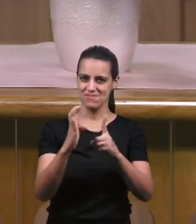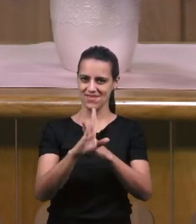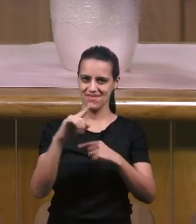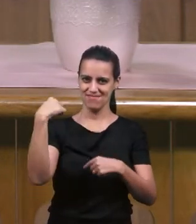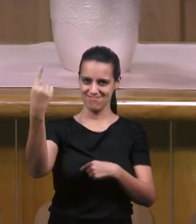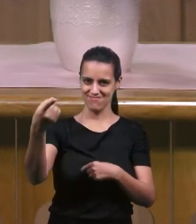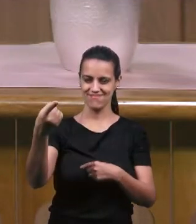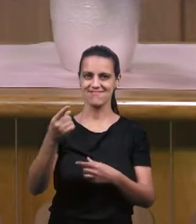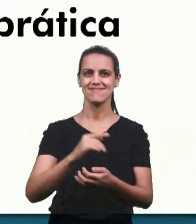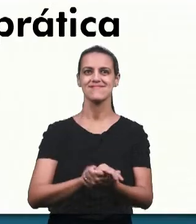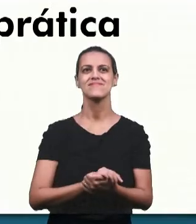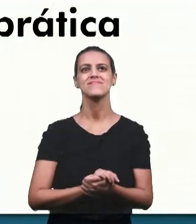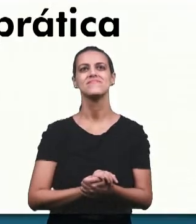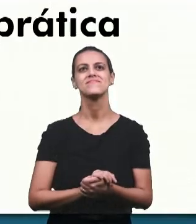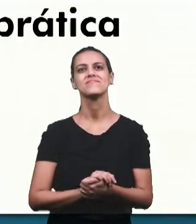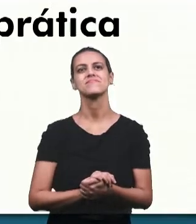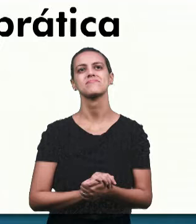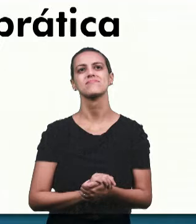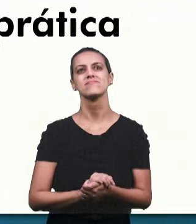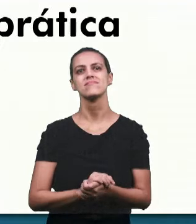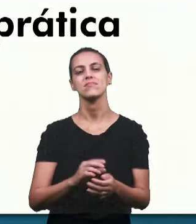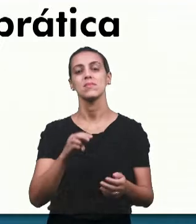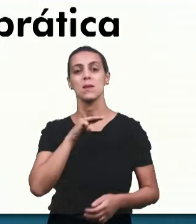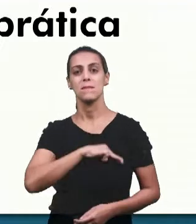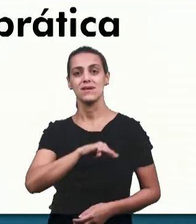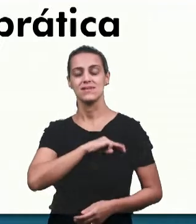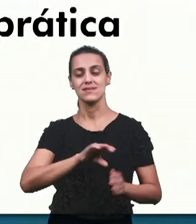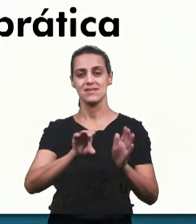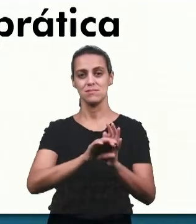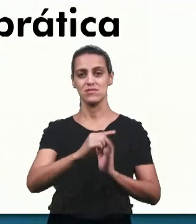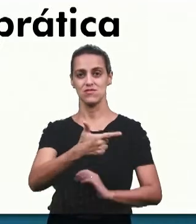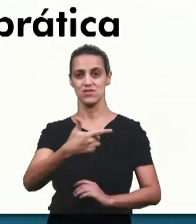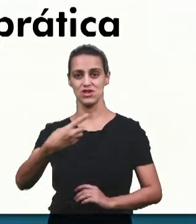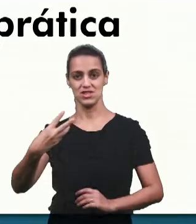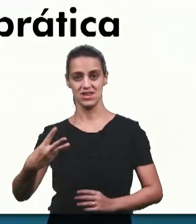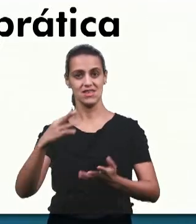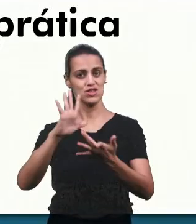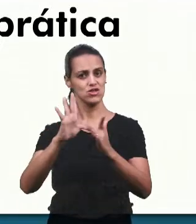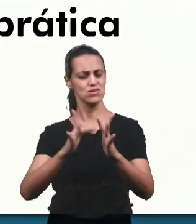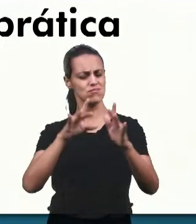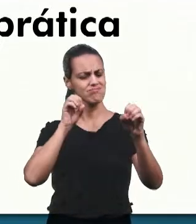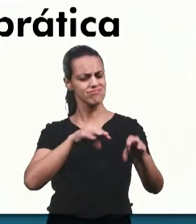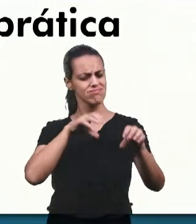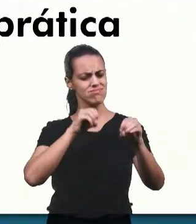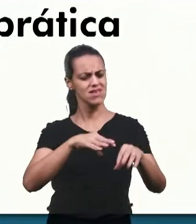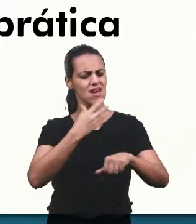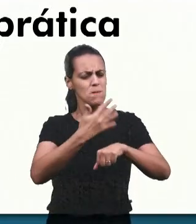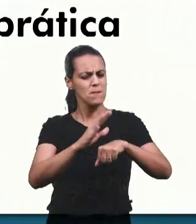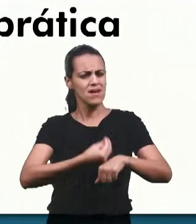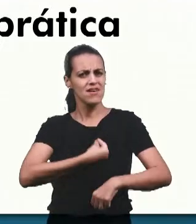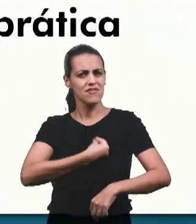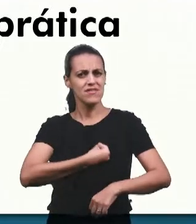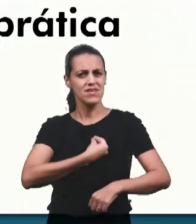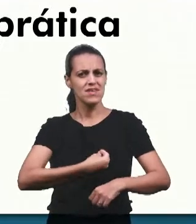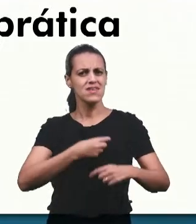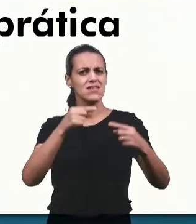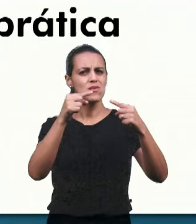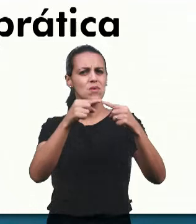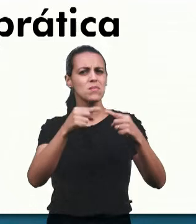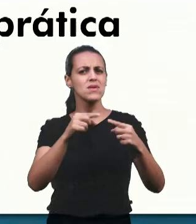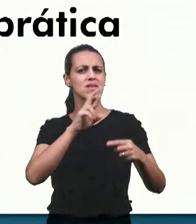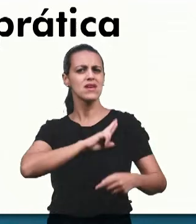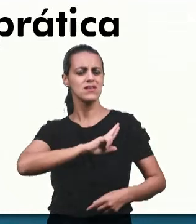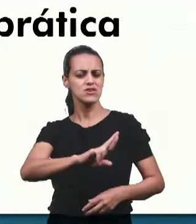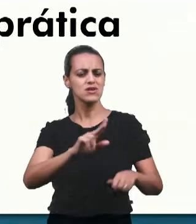Au chapitre 23 de l'évangile de Matthieu, le Seigneur Jésus donne l'enseignement pratique lié à la religion et au comportement de religieux